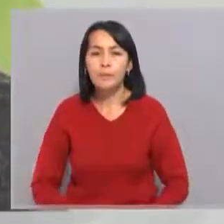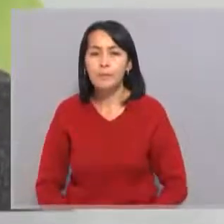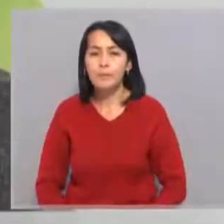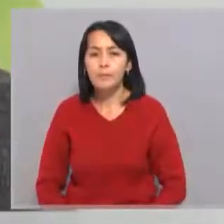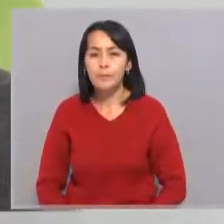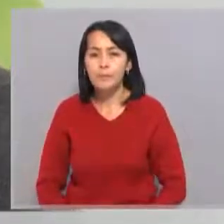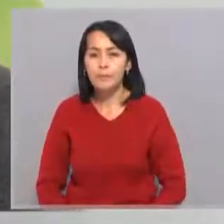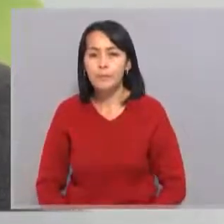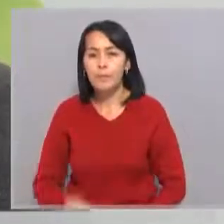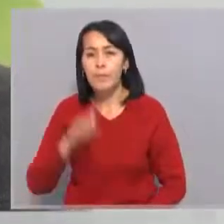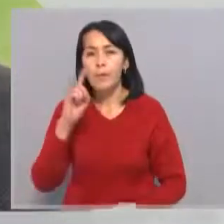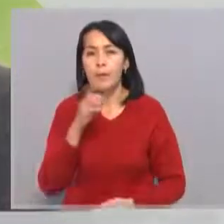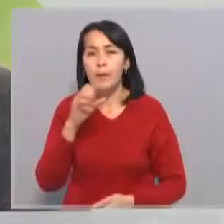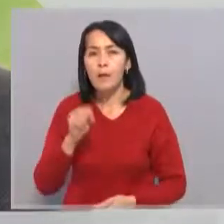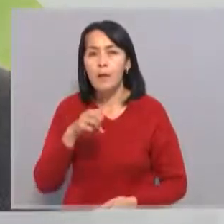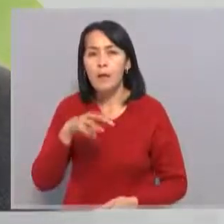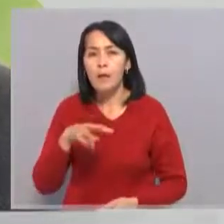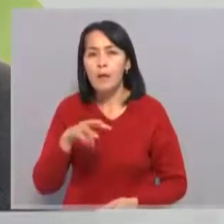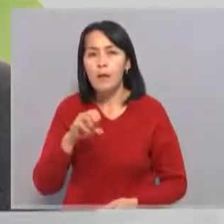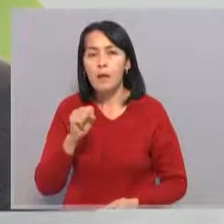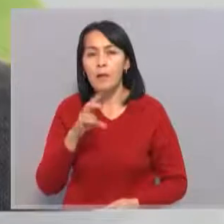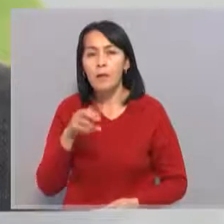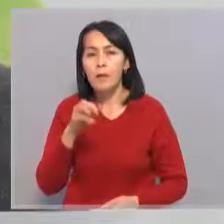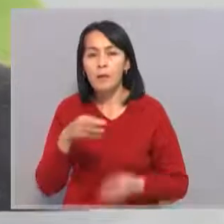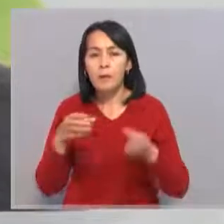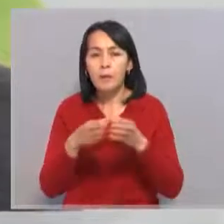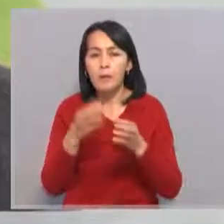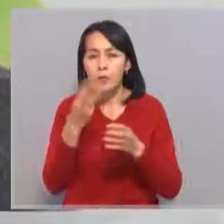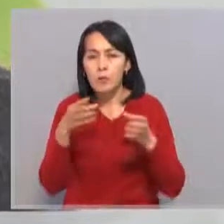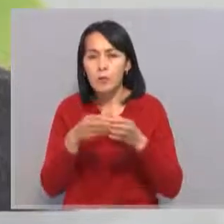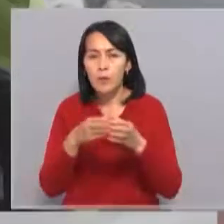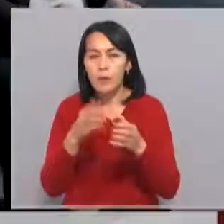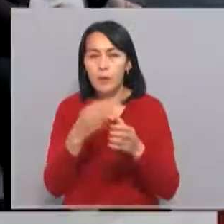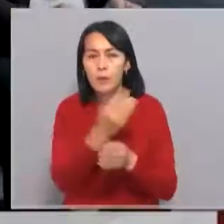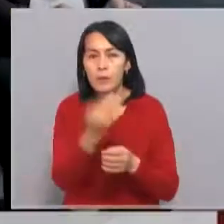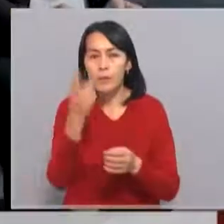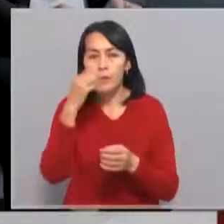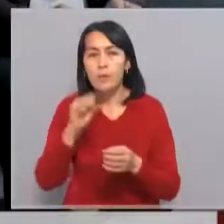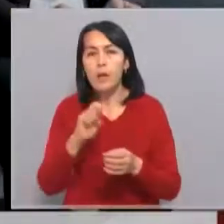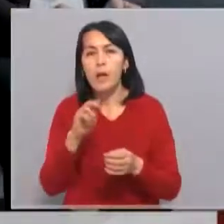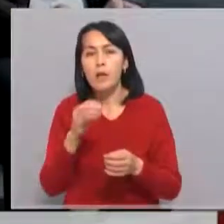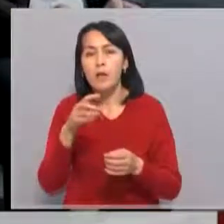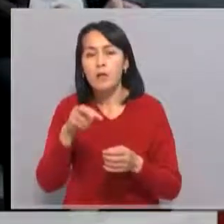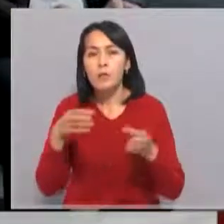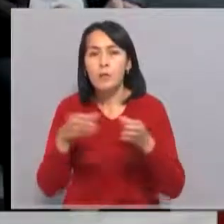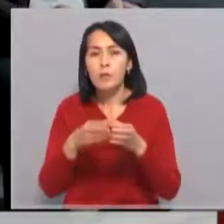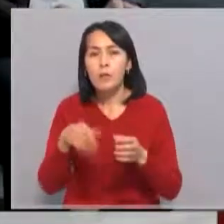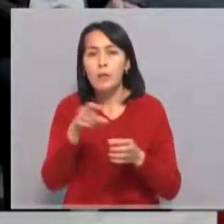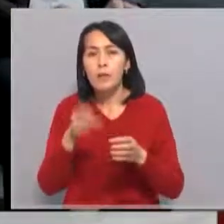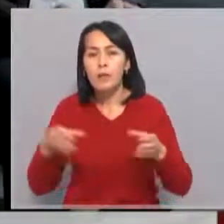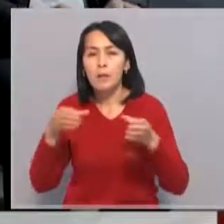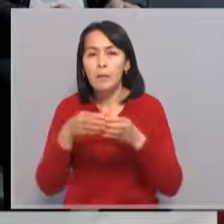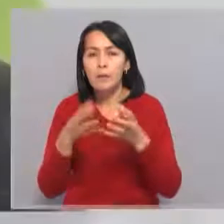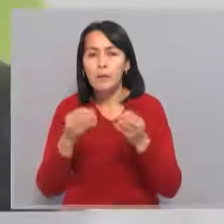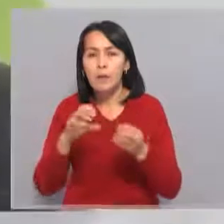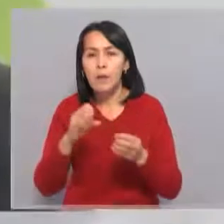Біріншіден Аманат партиясының жалпы үш партияның атынан өздеріңіз білесіздер, Жол партиясының атынан, Халықтық партияның атынан